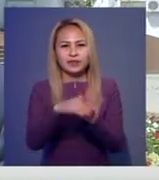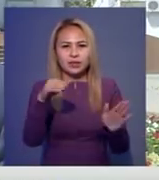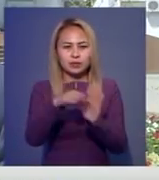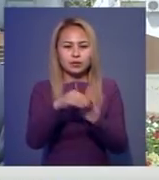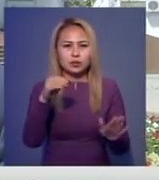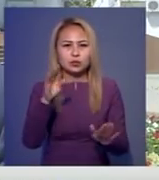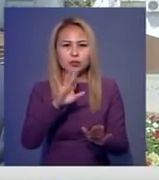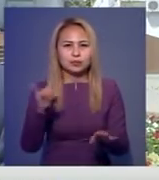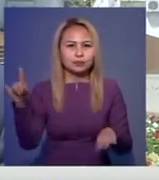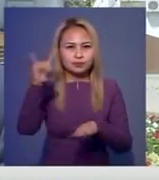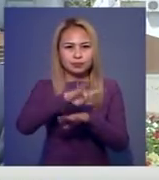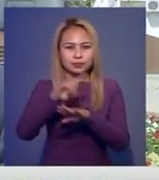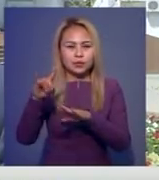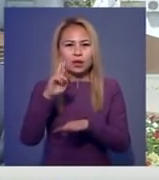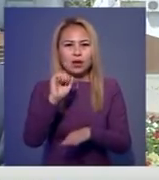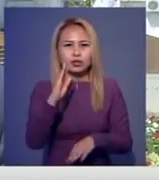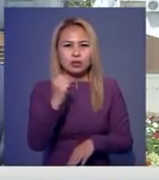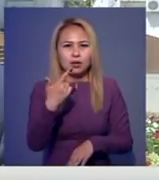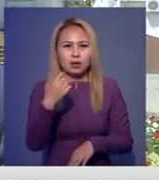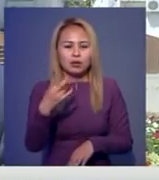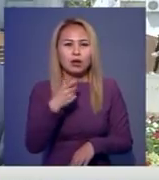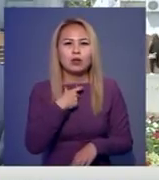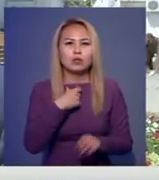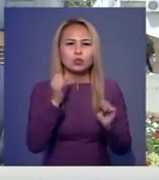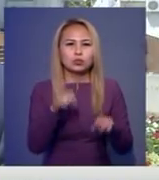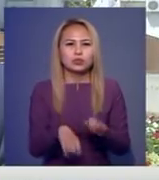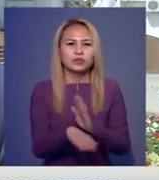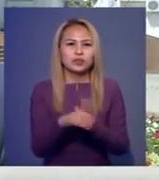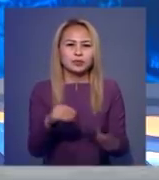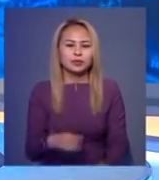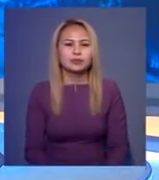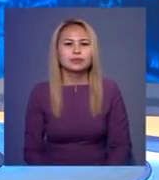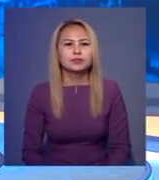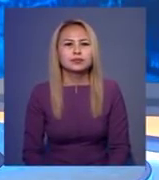үшін тікұшақпен бағанағы дауыс беру мүмкіндігі қарастырылады.